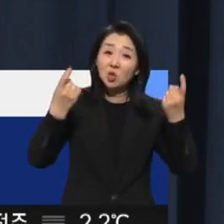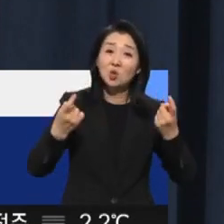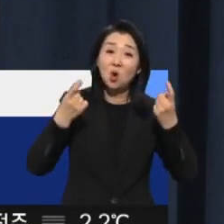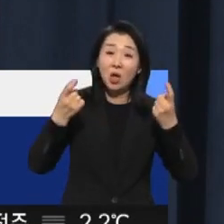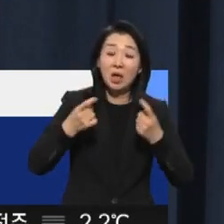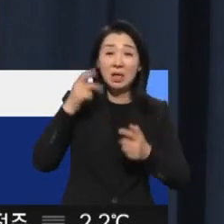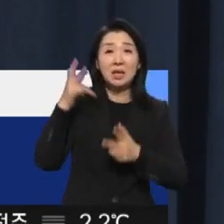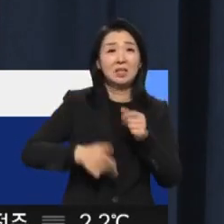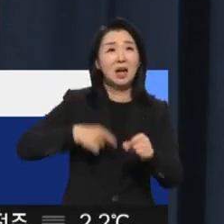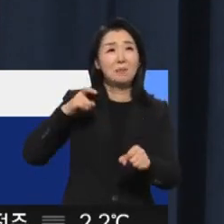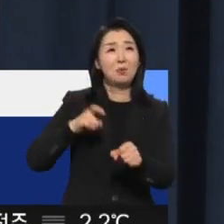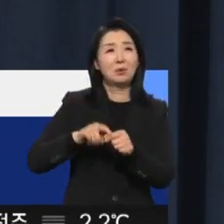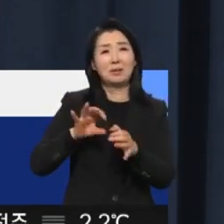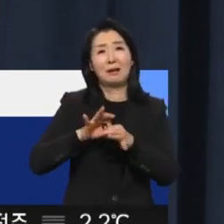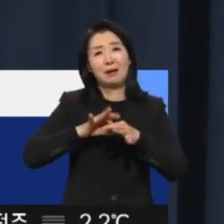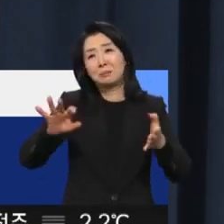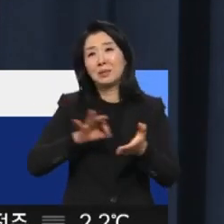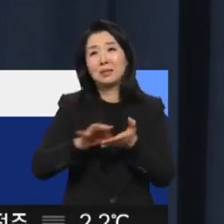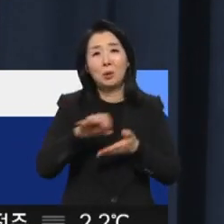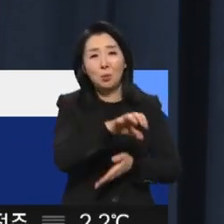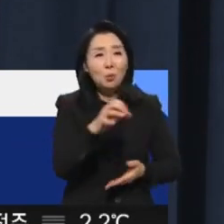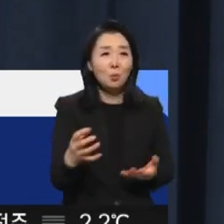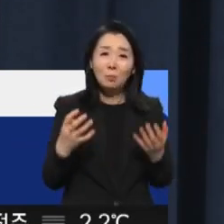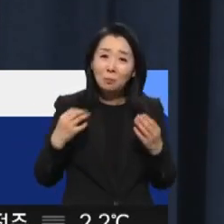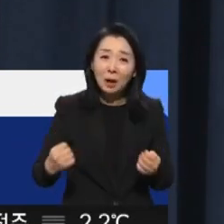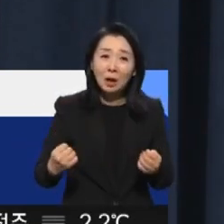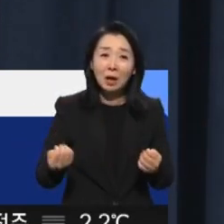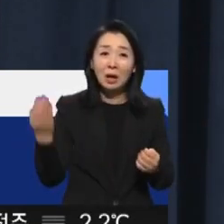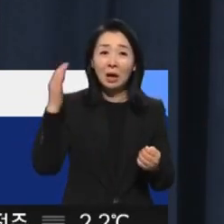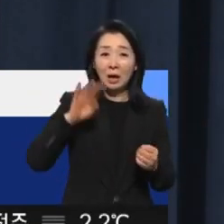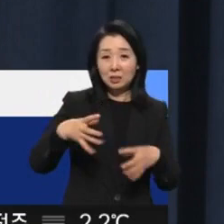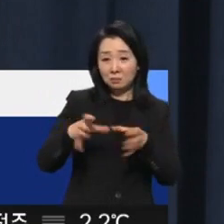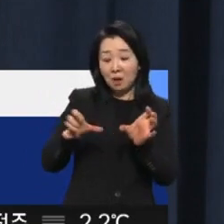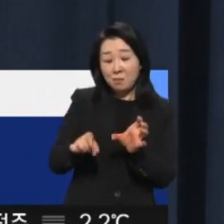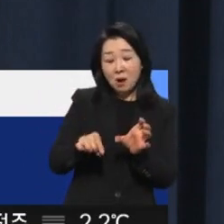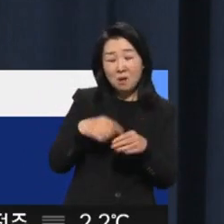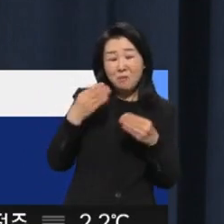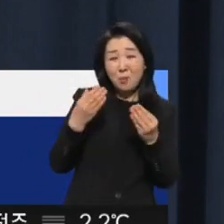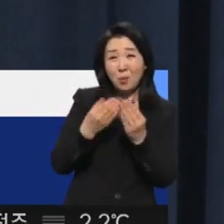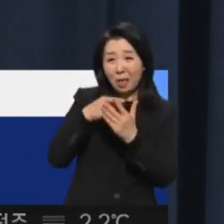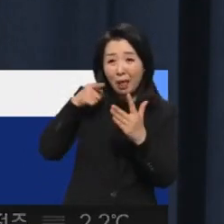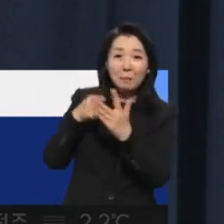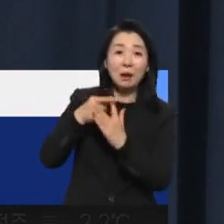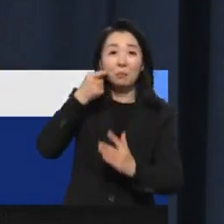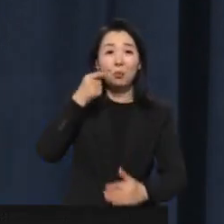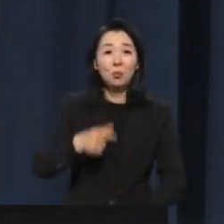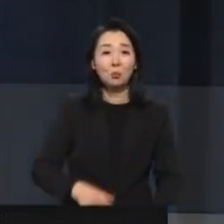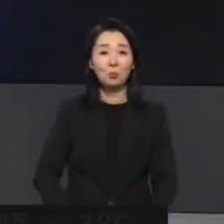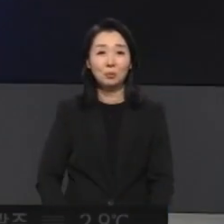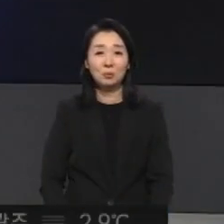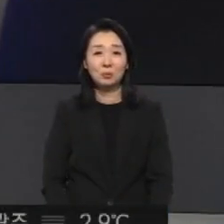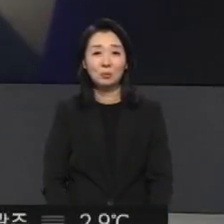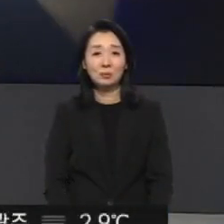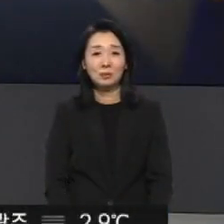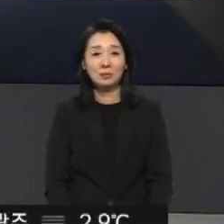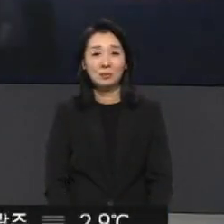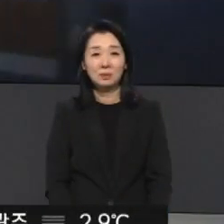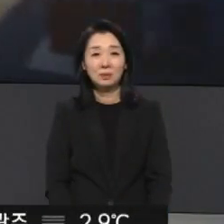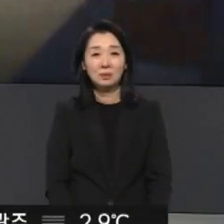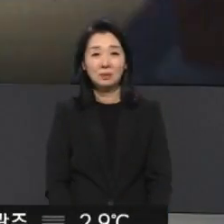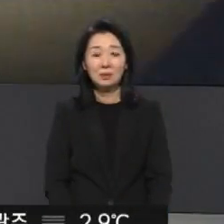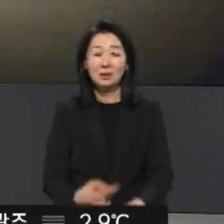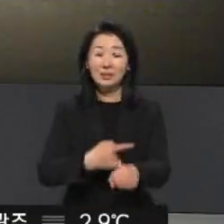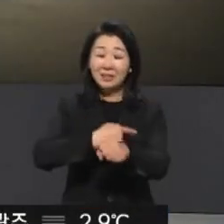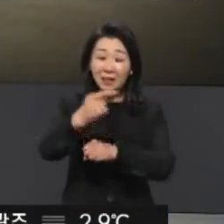사업 목적과 무관한 곳에 사용되었으나 부처는 이를 파악하지 못하고 있습니다. 그래서 당장